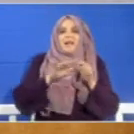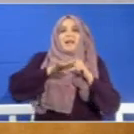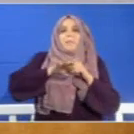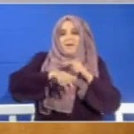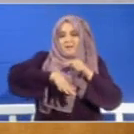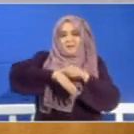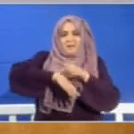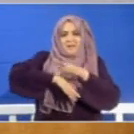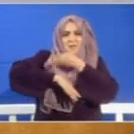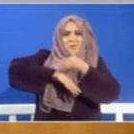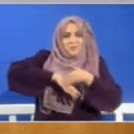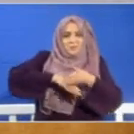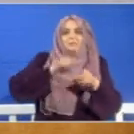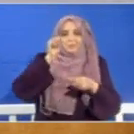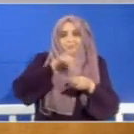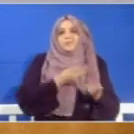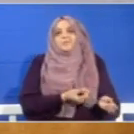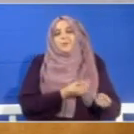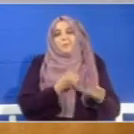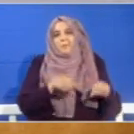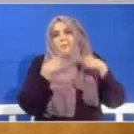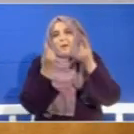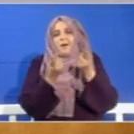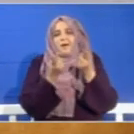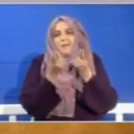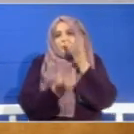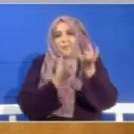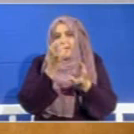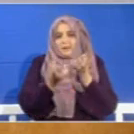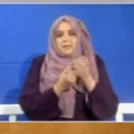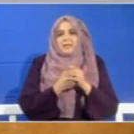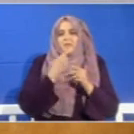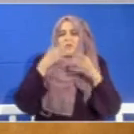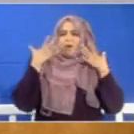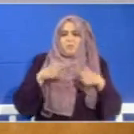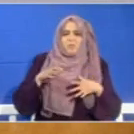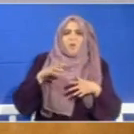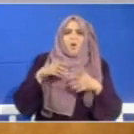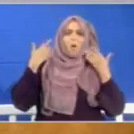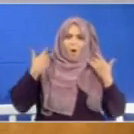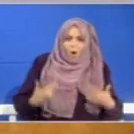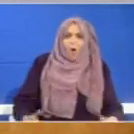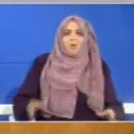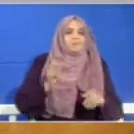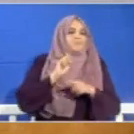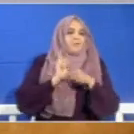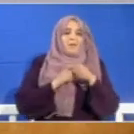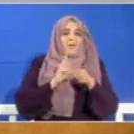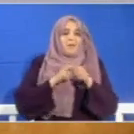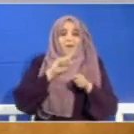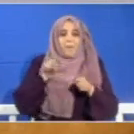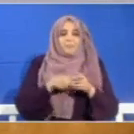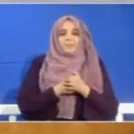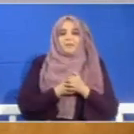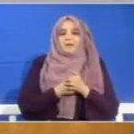نعم. يعني هذا إشارة إلى إسدال الثوب، يعني إرخاء الثوب. فكان في الحاضرين